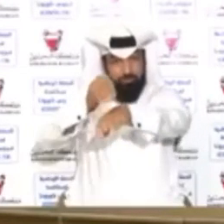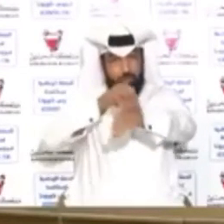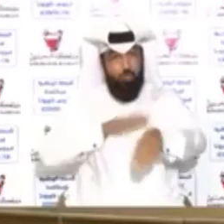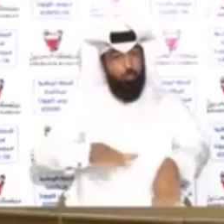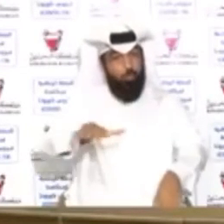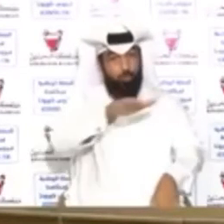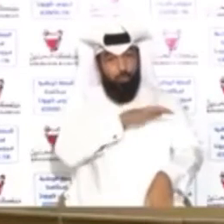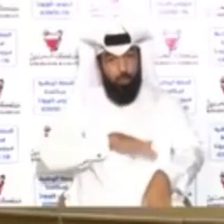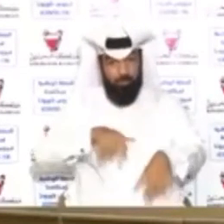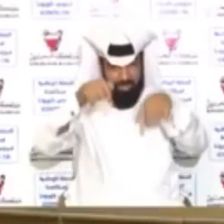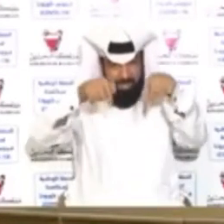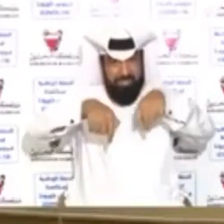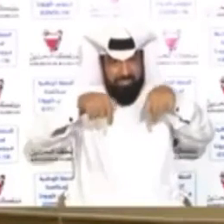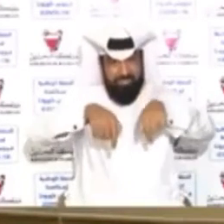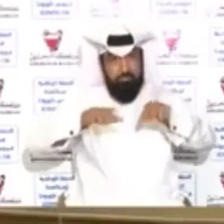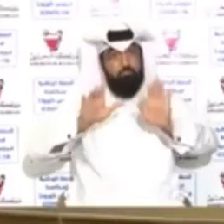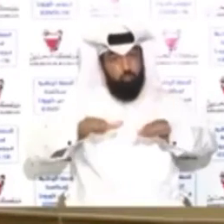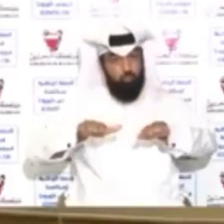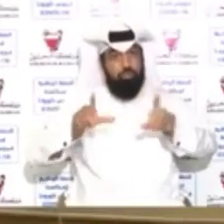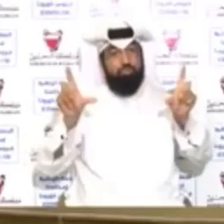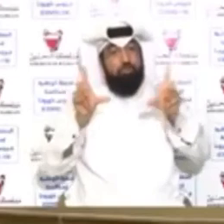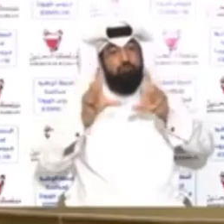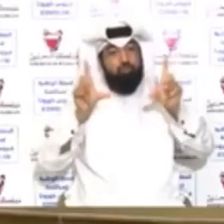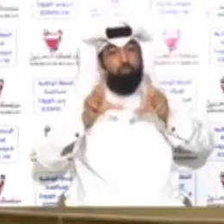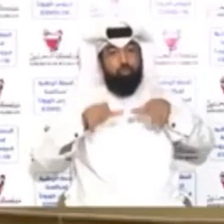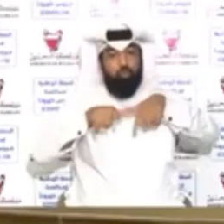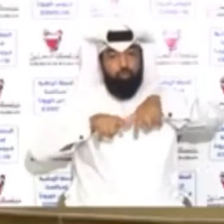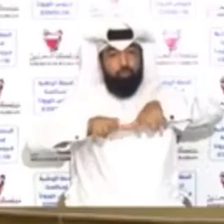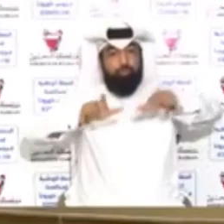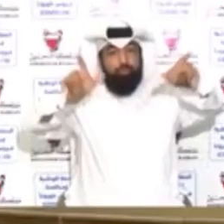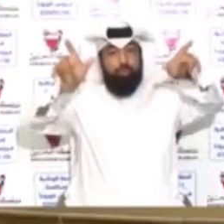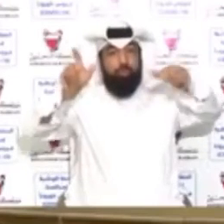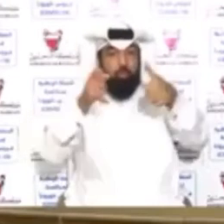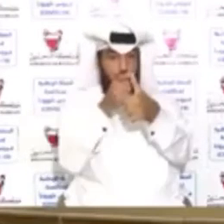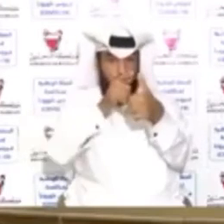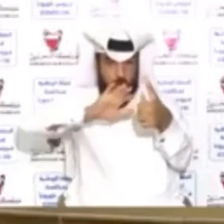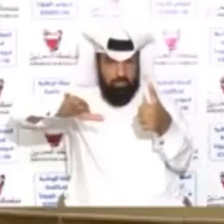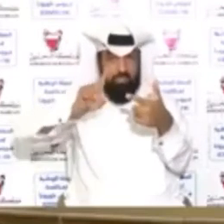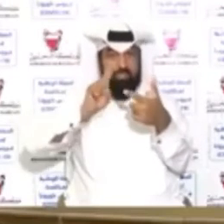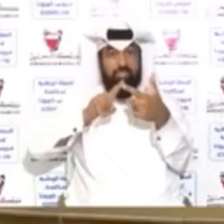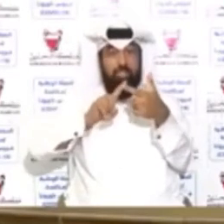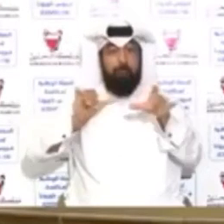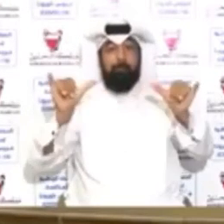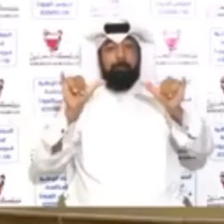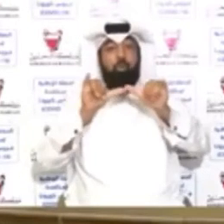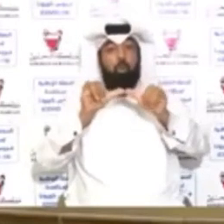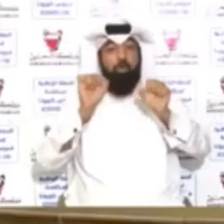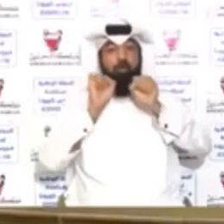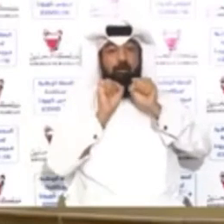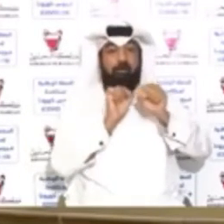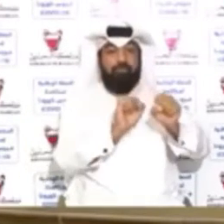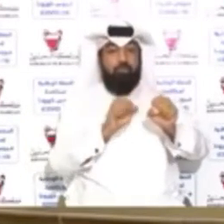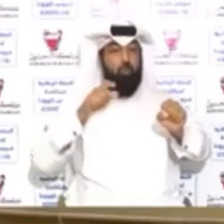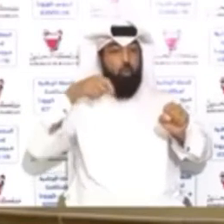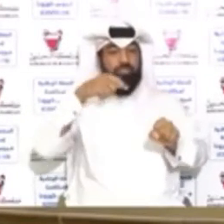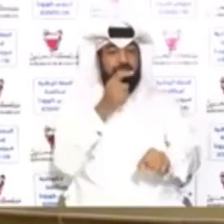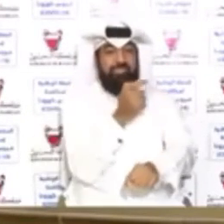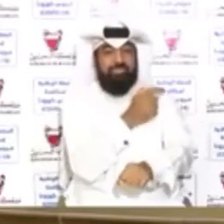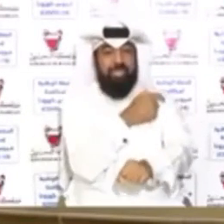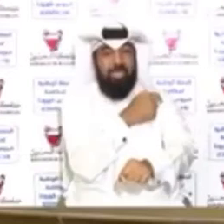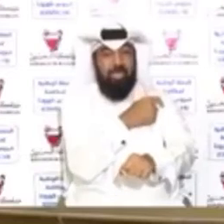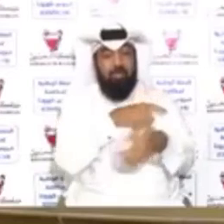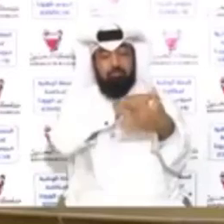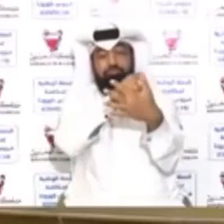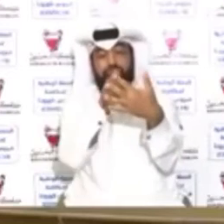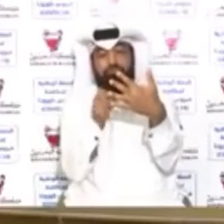المؤتمر يبث على الهواء مباشرة وينقل على موقع وزارة الصحة بخمس لغات مختلفة، كما يشارك في هذا